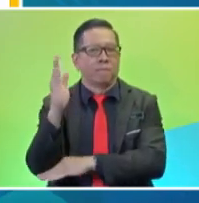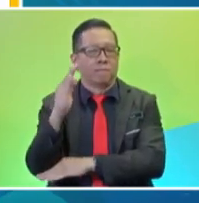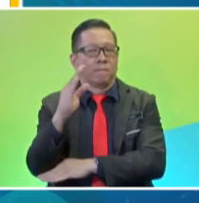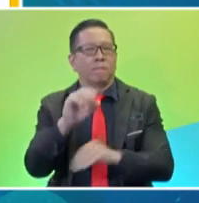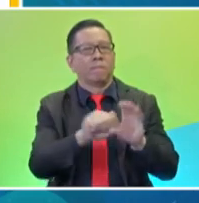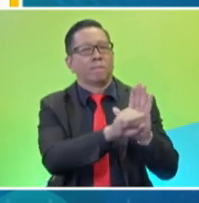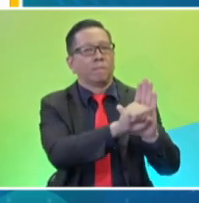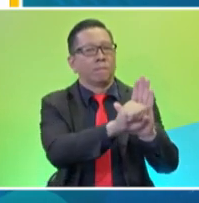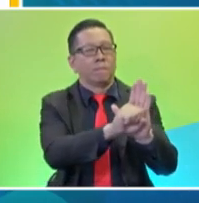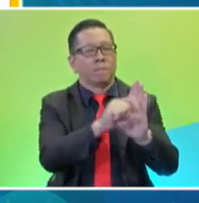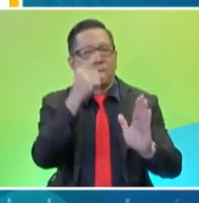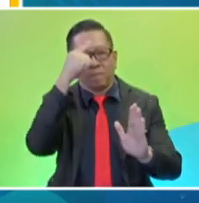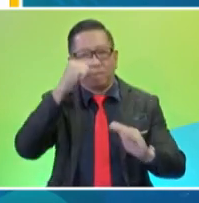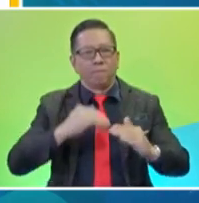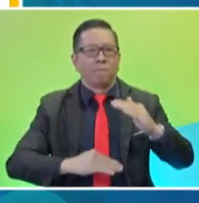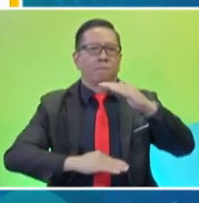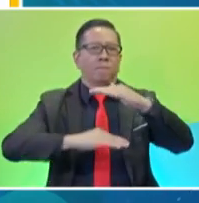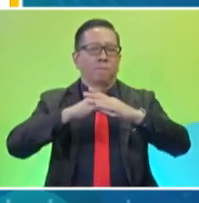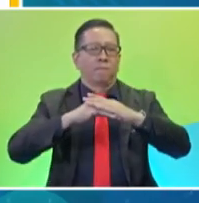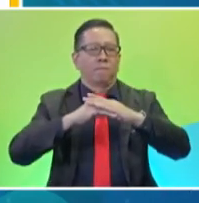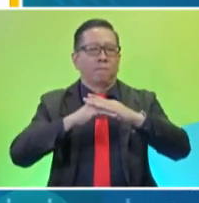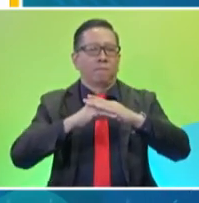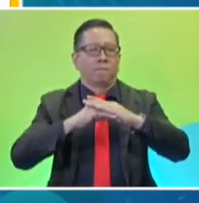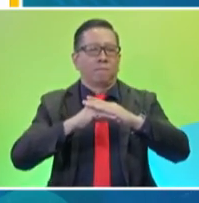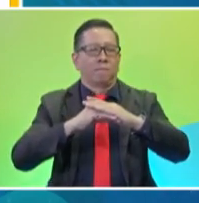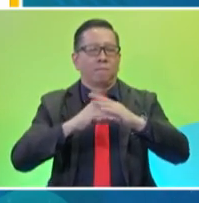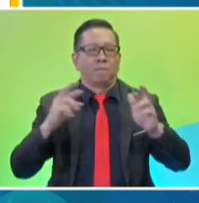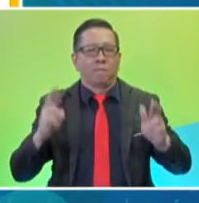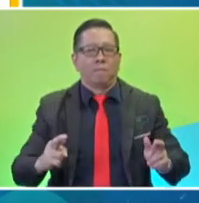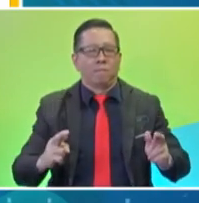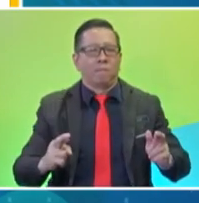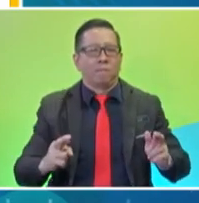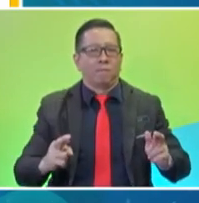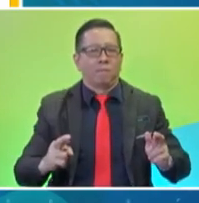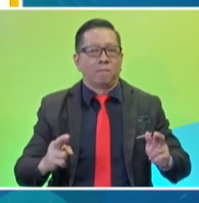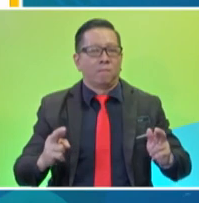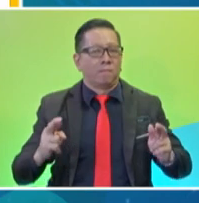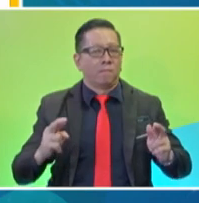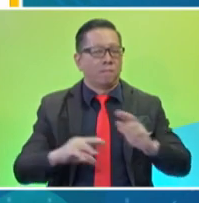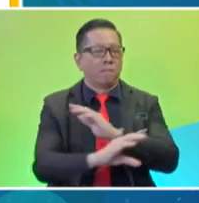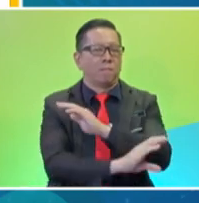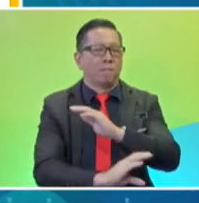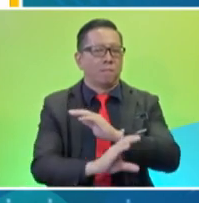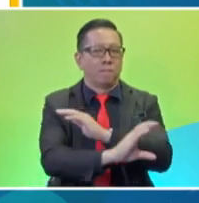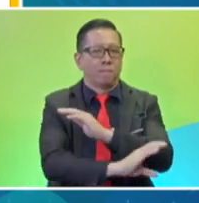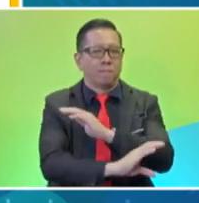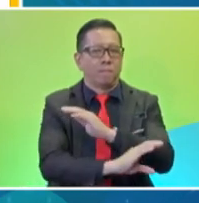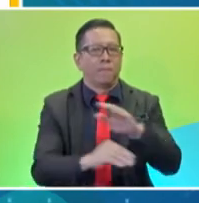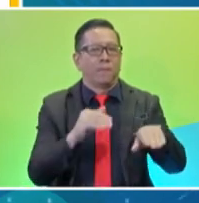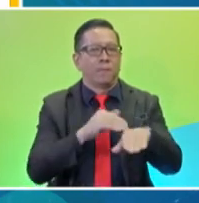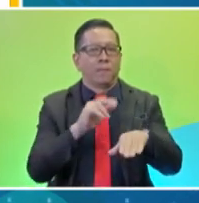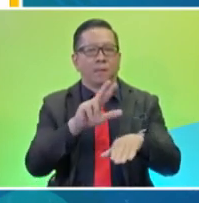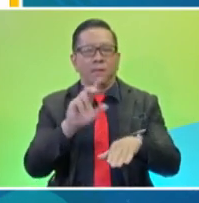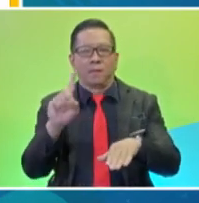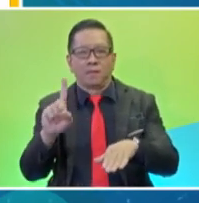penghormatan mata baik dan keluarga negara lain bagi sebuah negara pada 31